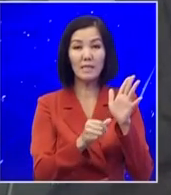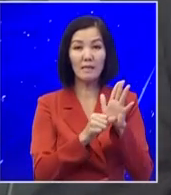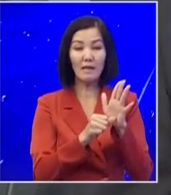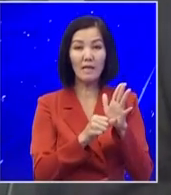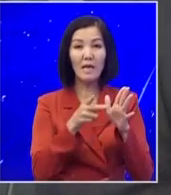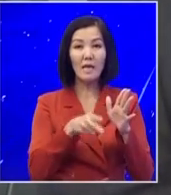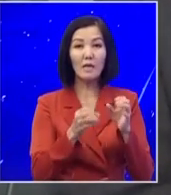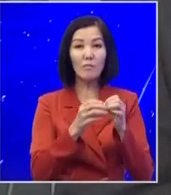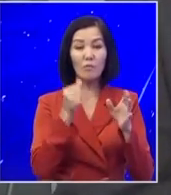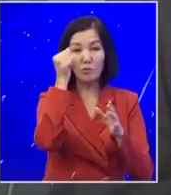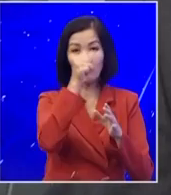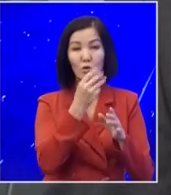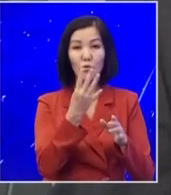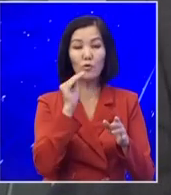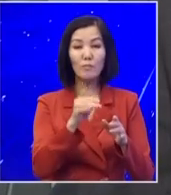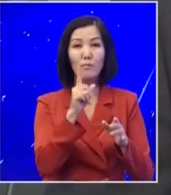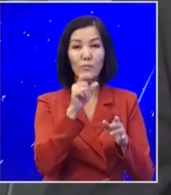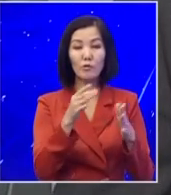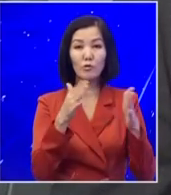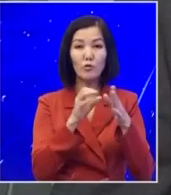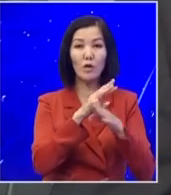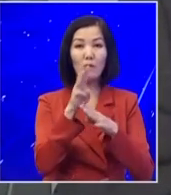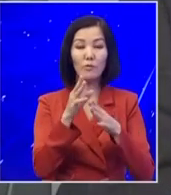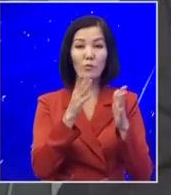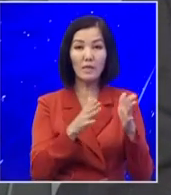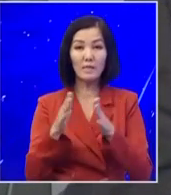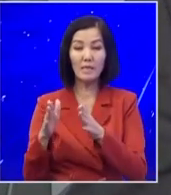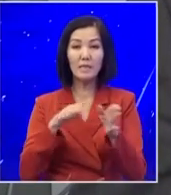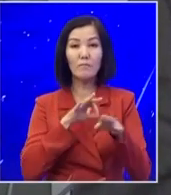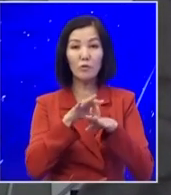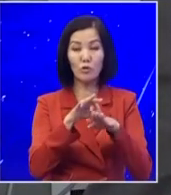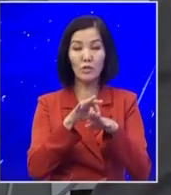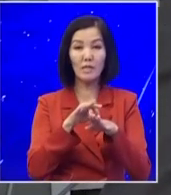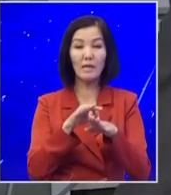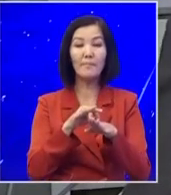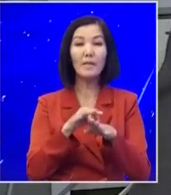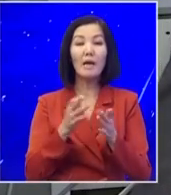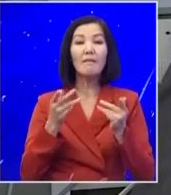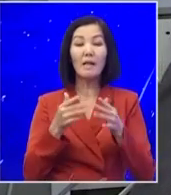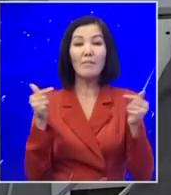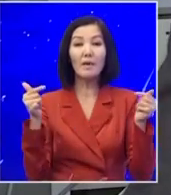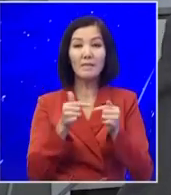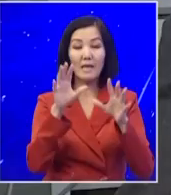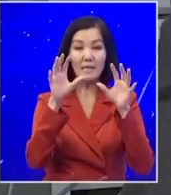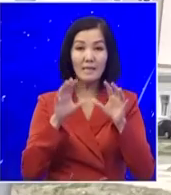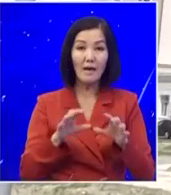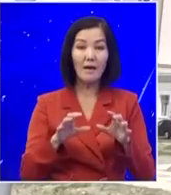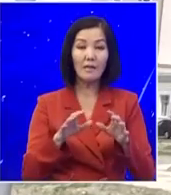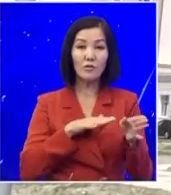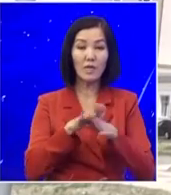1986-2010 жыл аралығында 4100 адамды баспанамен қамту кезең-кезеңмен жүргізіледі. Алгоритм талапқа сай, заң жүзінде іске